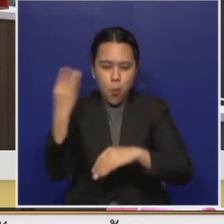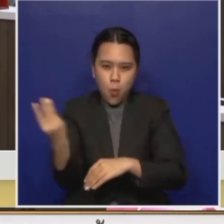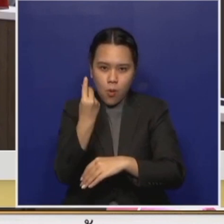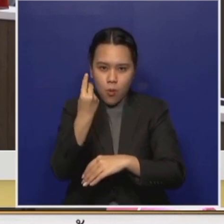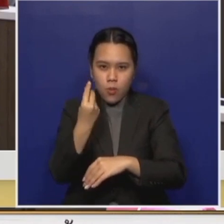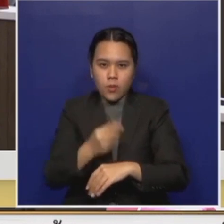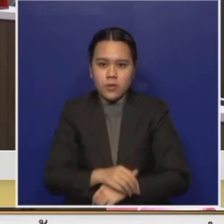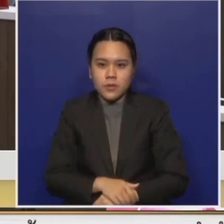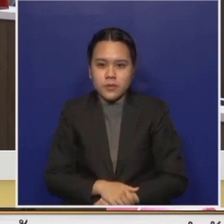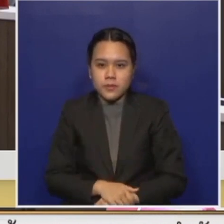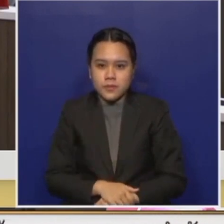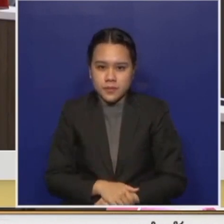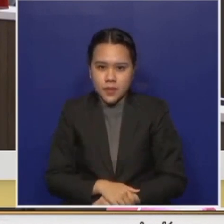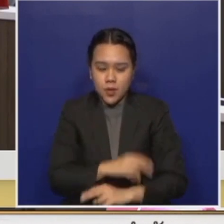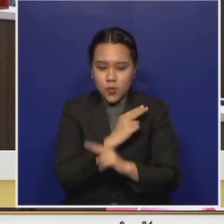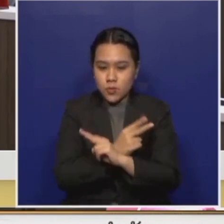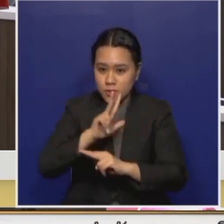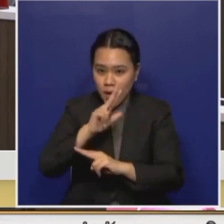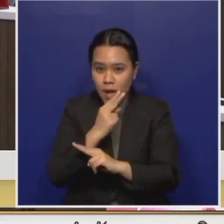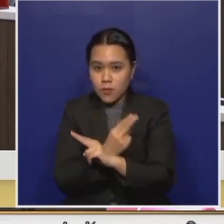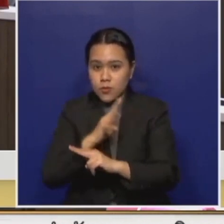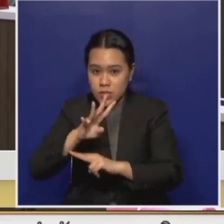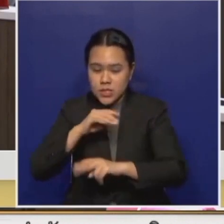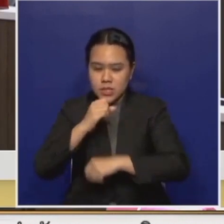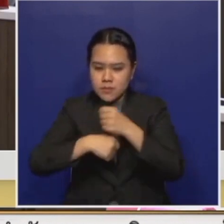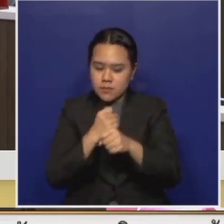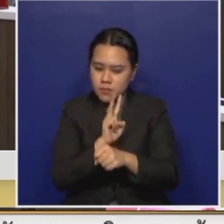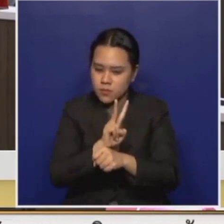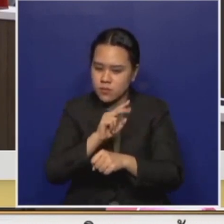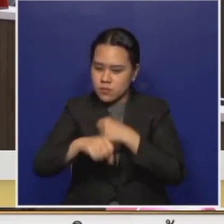3 เท่ 4 เท่า ใน 2-3 ปที่ผ่านมา